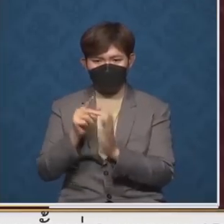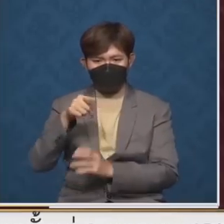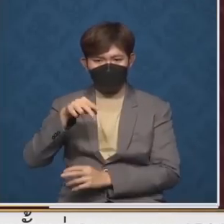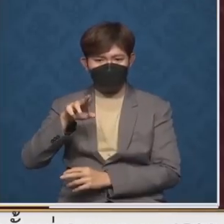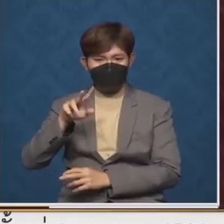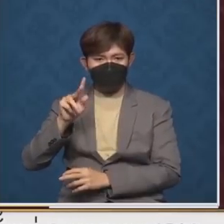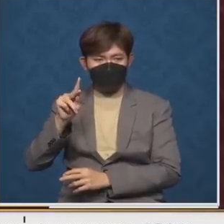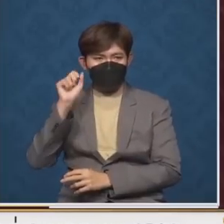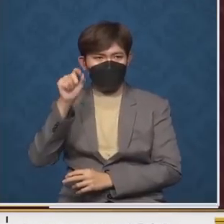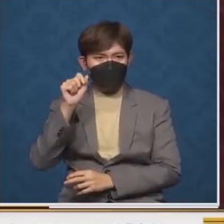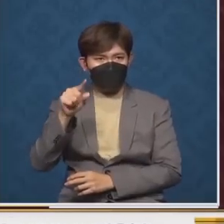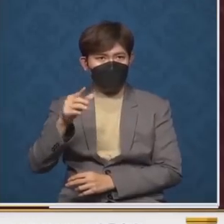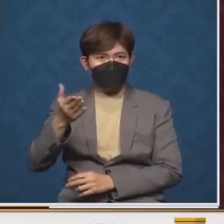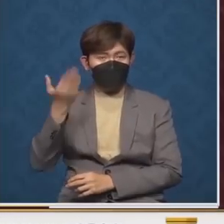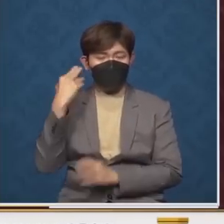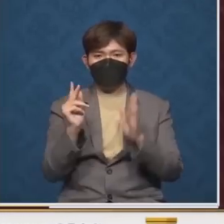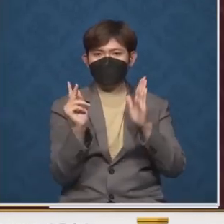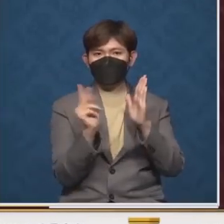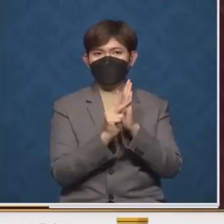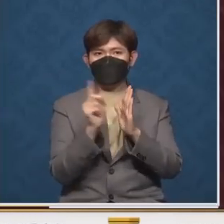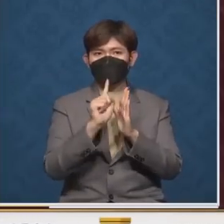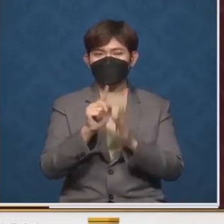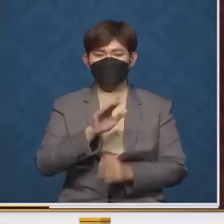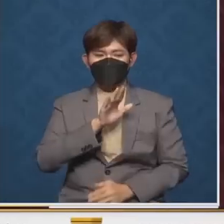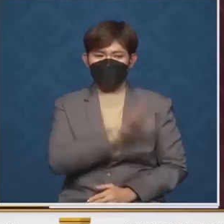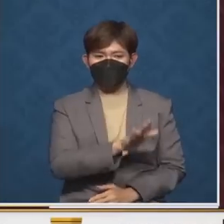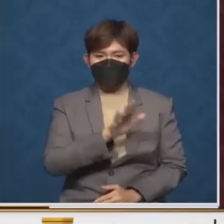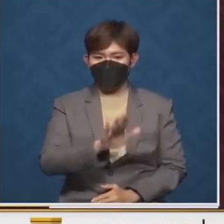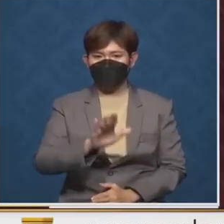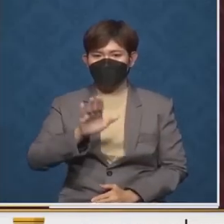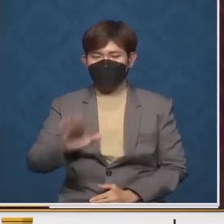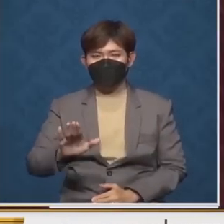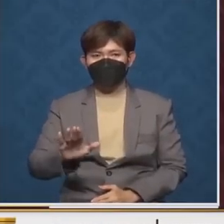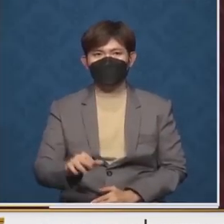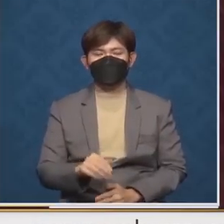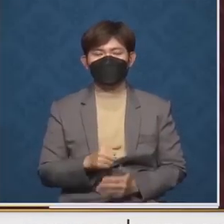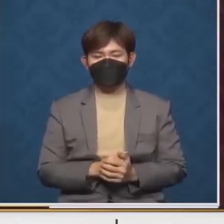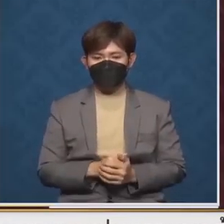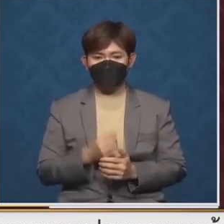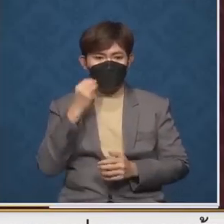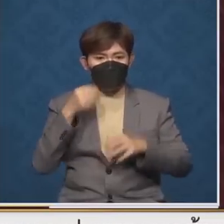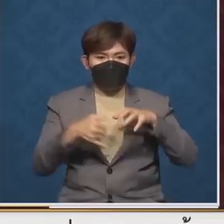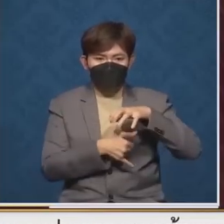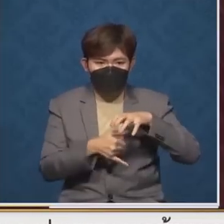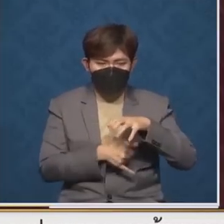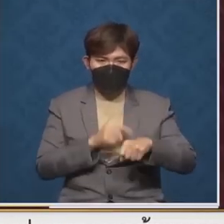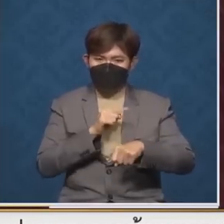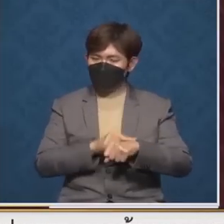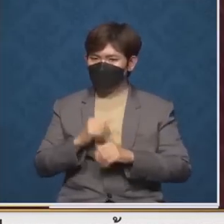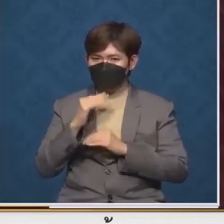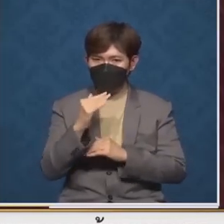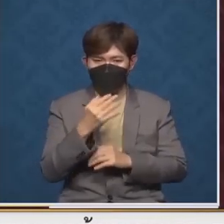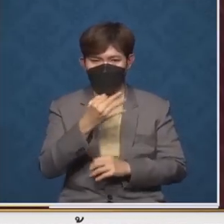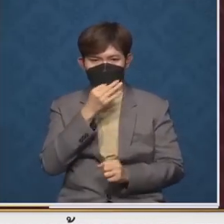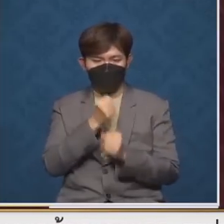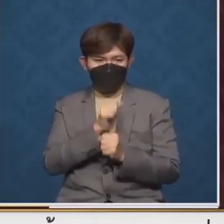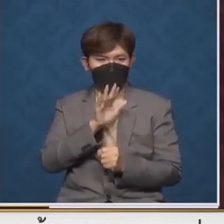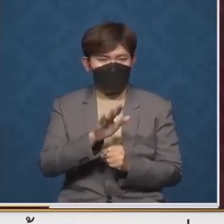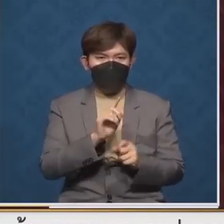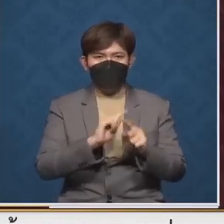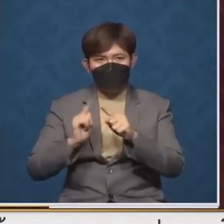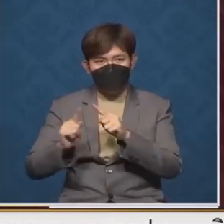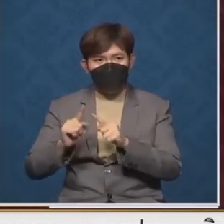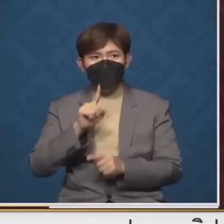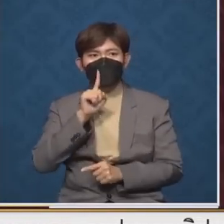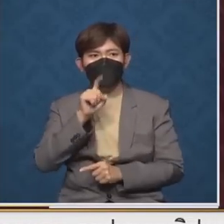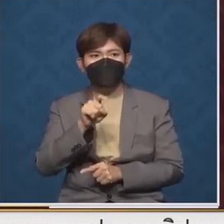กอนเรีกกฎอายการศึก แปลวา ห้ามทำนี่ ห้ามทำน ห้ามออกจากบ้านCurview เท่านี้ทำอชีพนไม่ได้ ทำนี้ไม่ได้ ท่